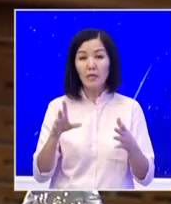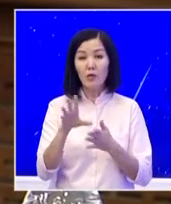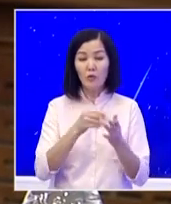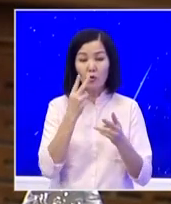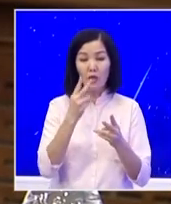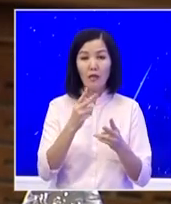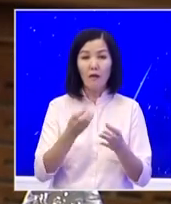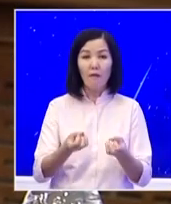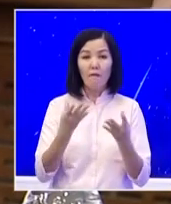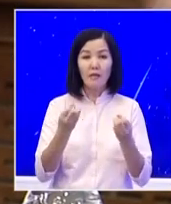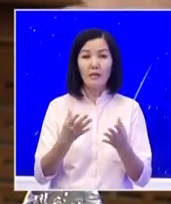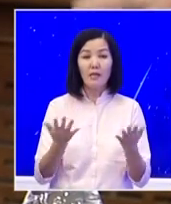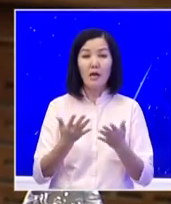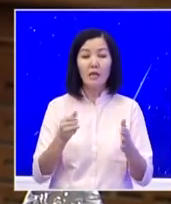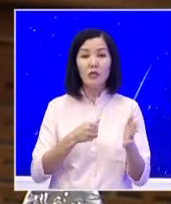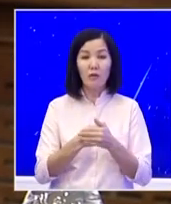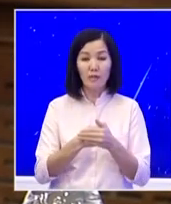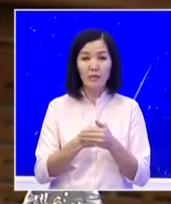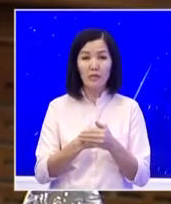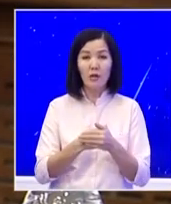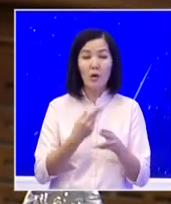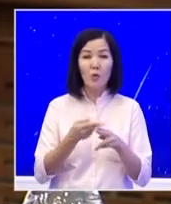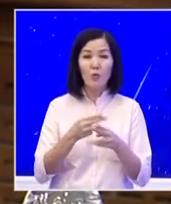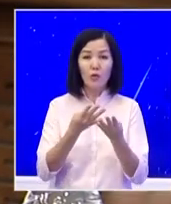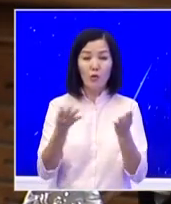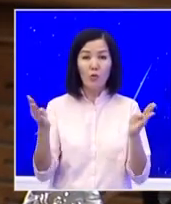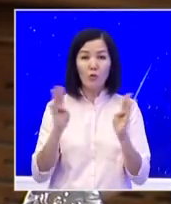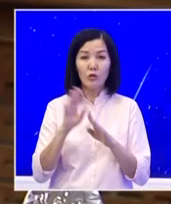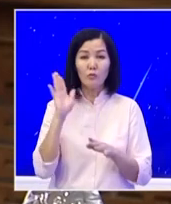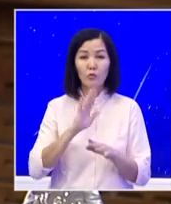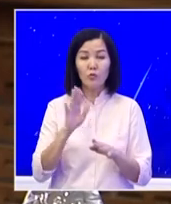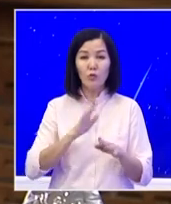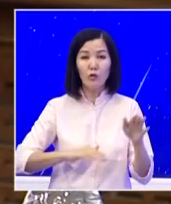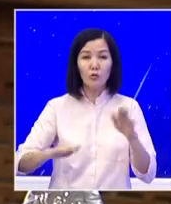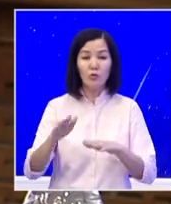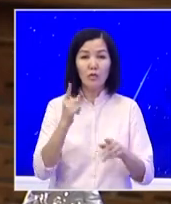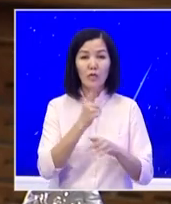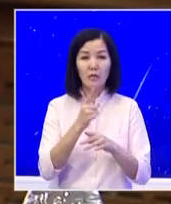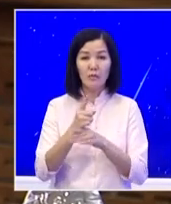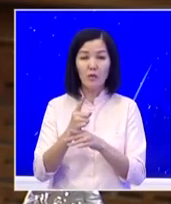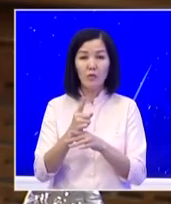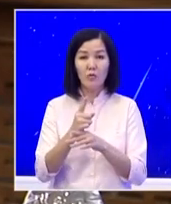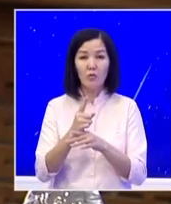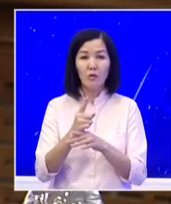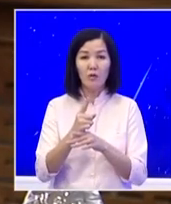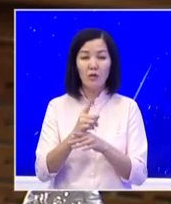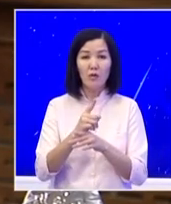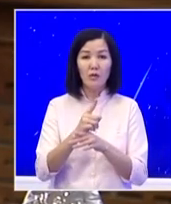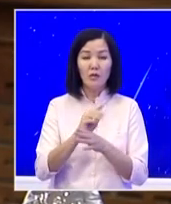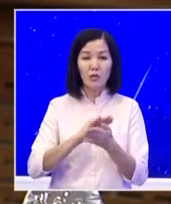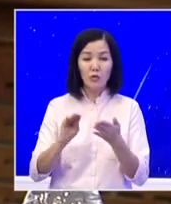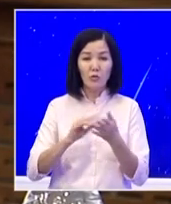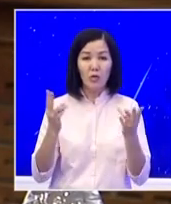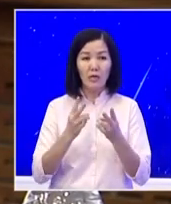Ал фонтанды мына ыстықта қалай жабасыңдар? Одан да қоршап қойып, суға түсуге тыйым салынады деп жазып қою бастарыңа келмеді